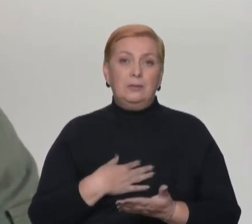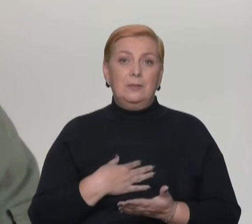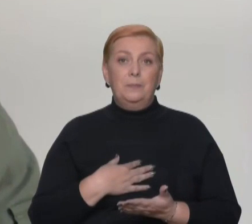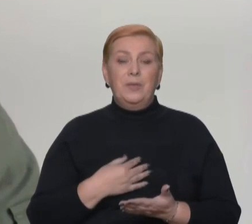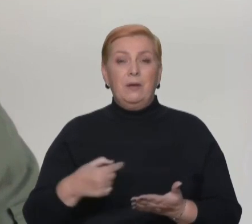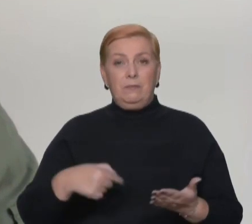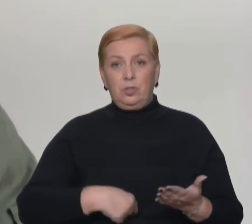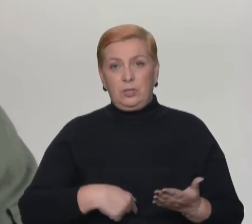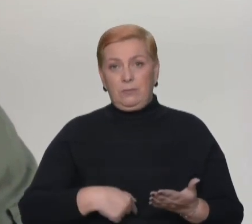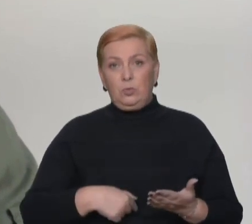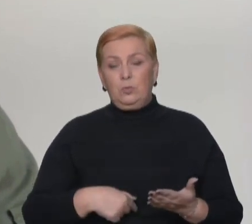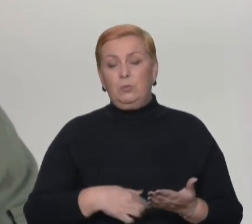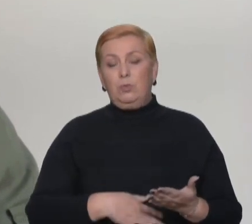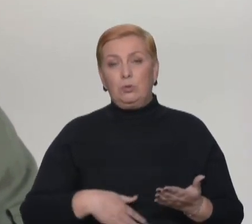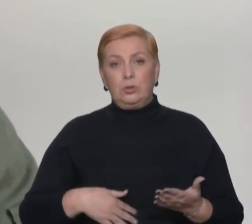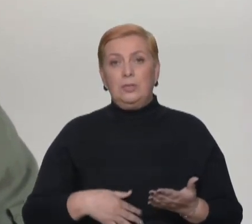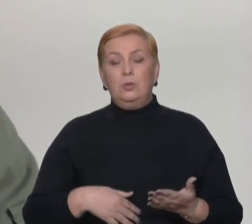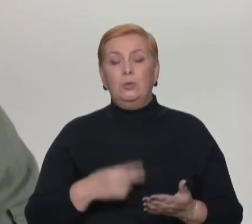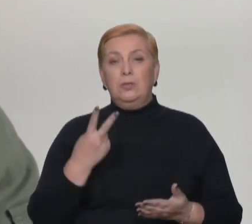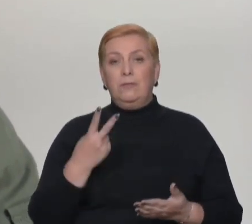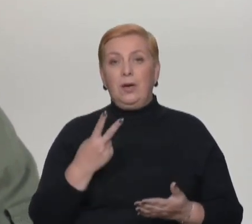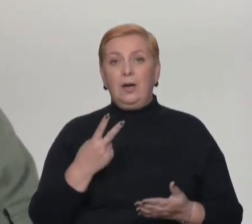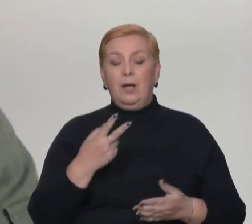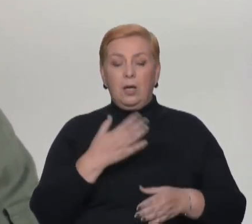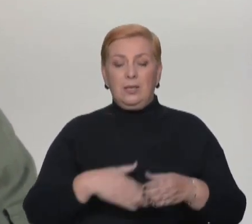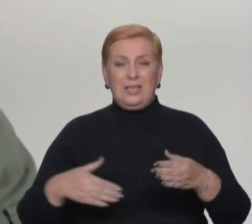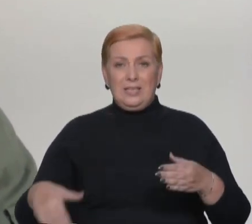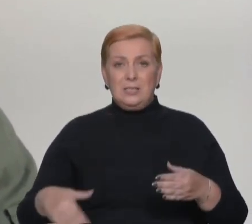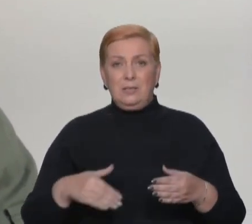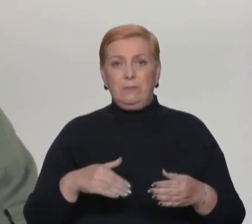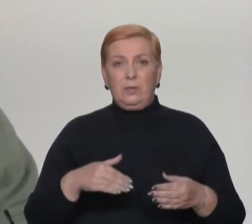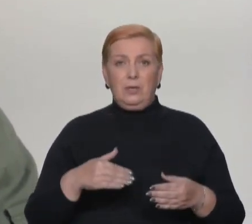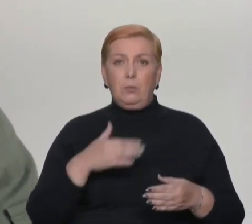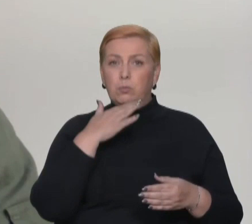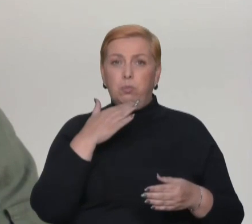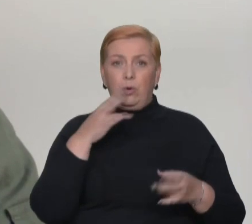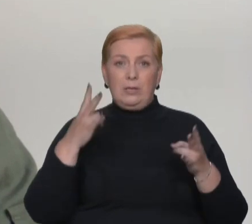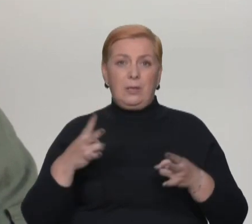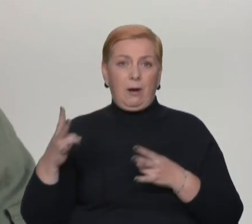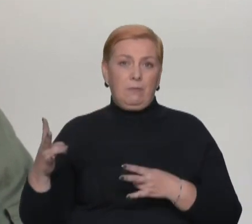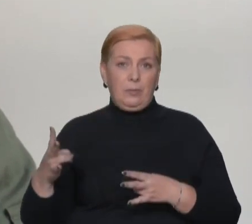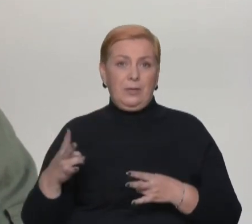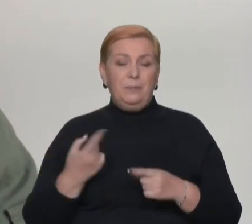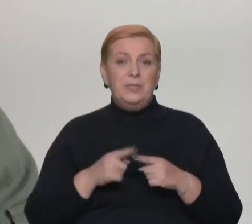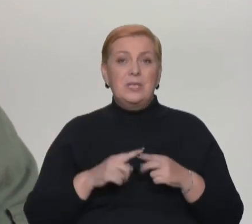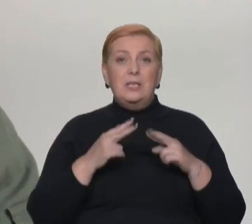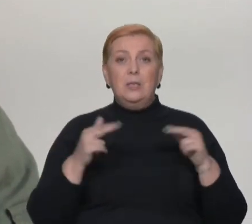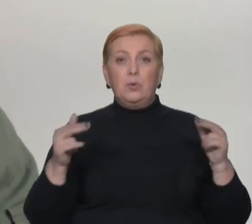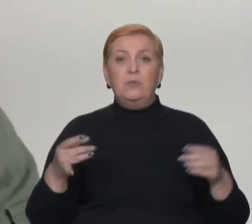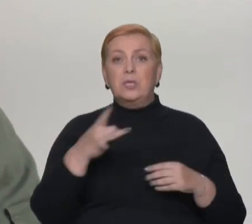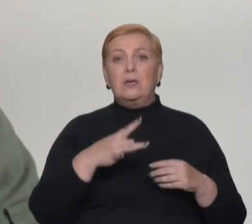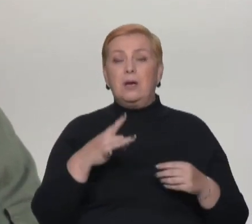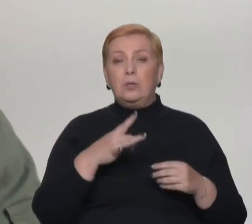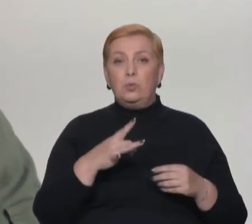порожнини два инших отримали поранення НК та вибухо травмы це все було в днипровсько райо при